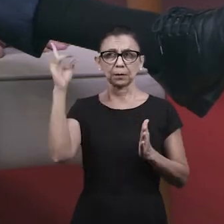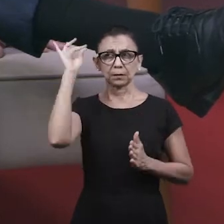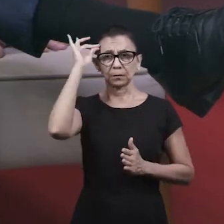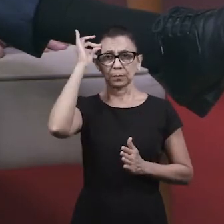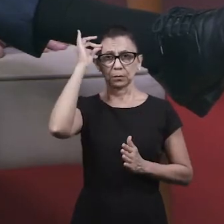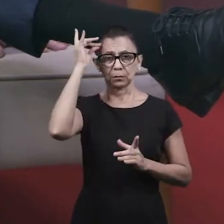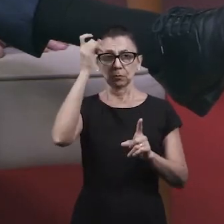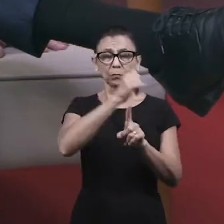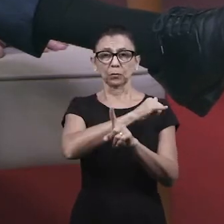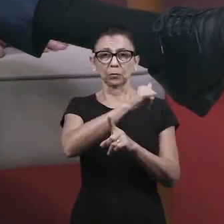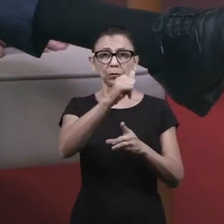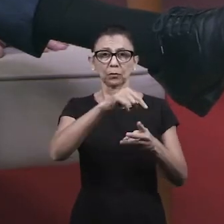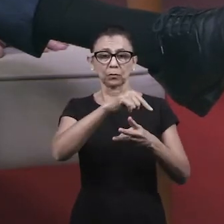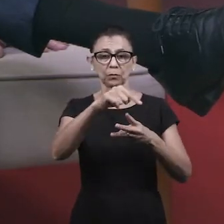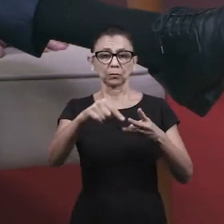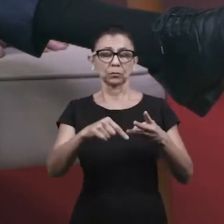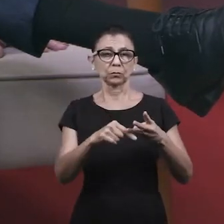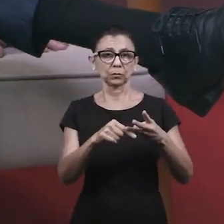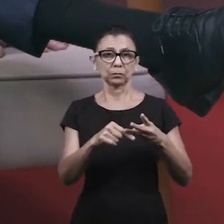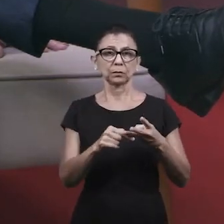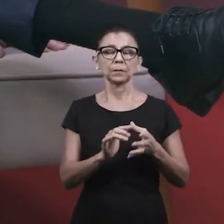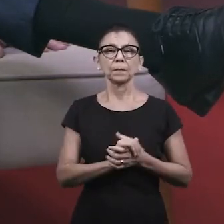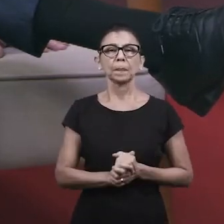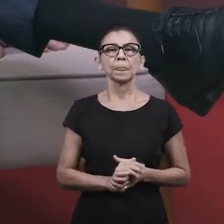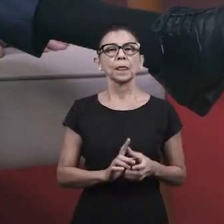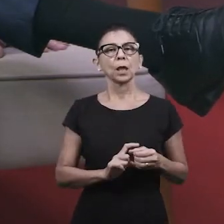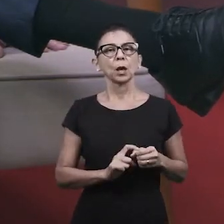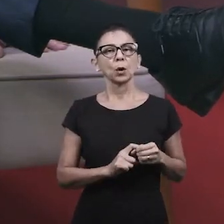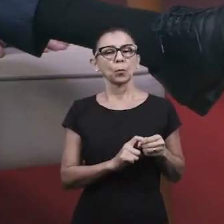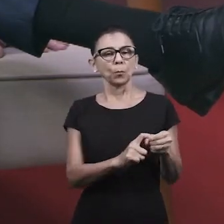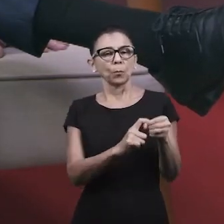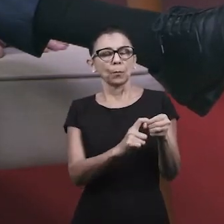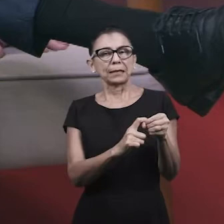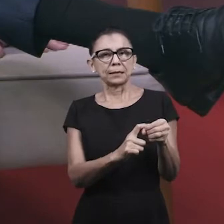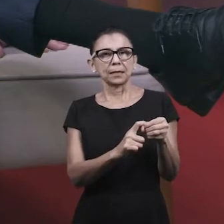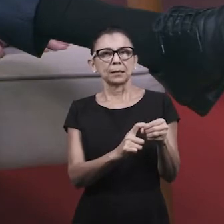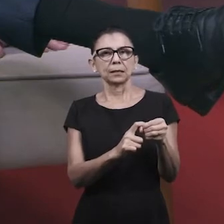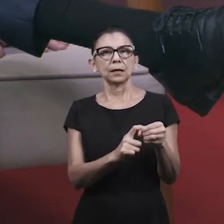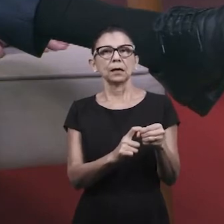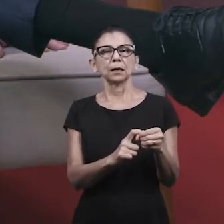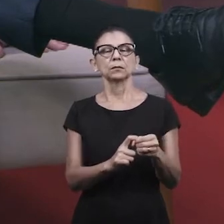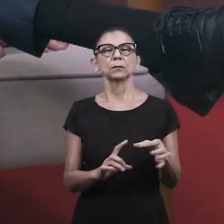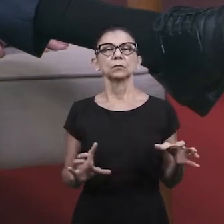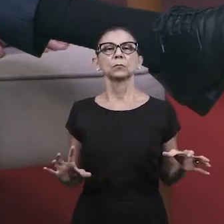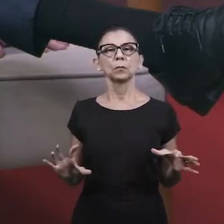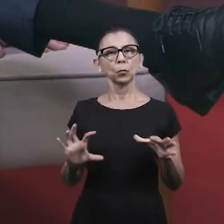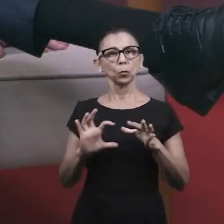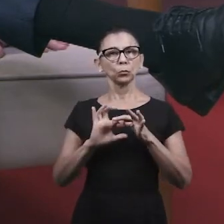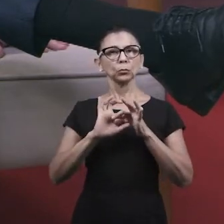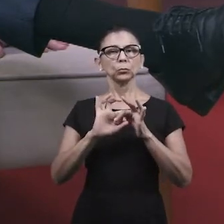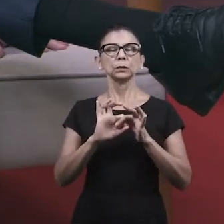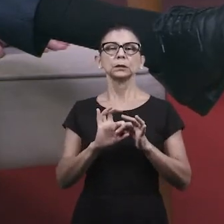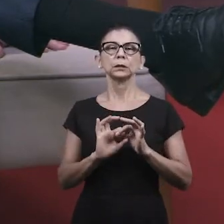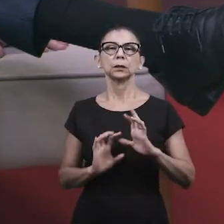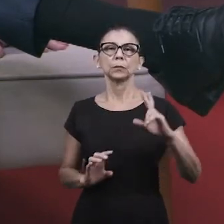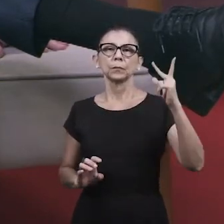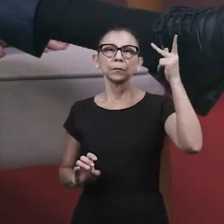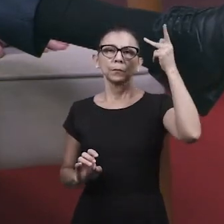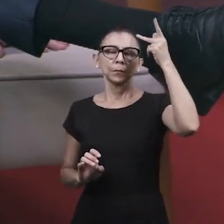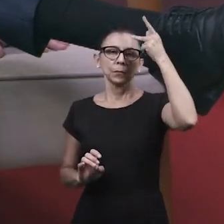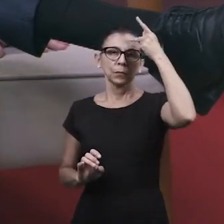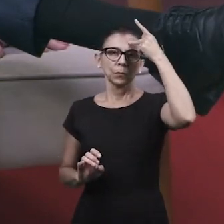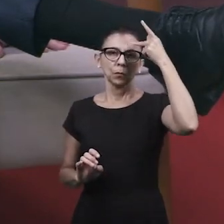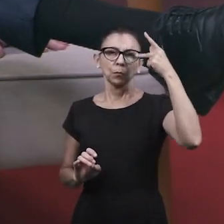dans l'aspect spirituel? L'expression monde dans l'aspect biblique, spirituel, prophétique, c'est